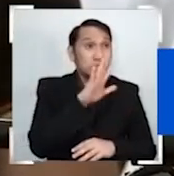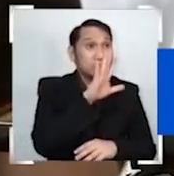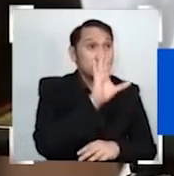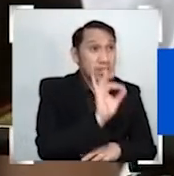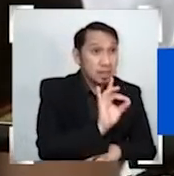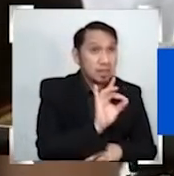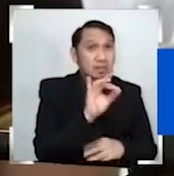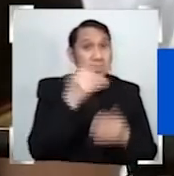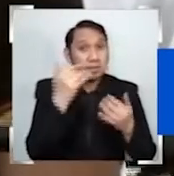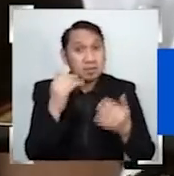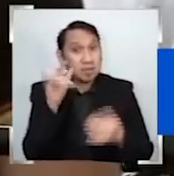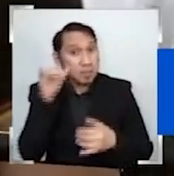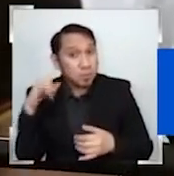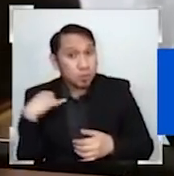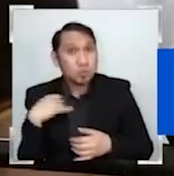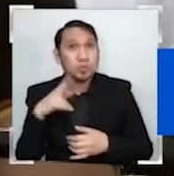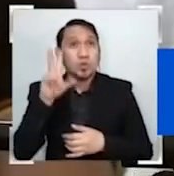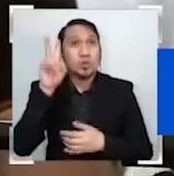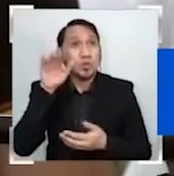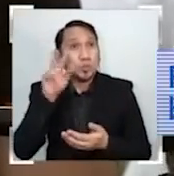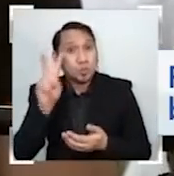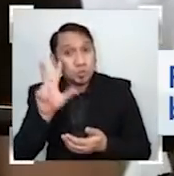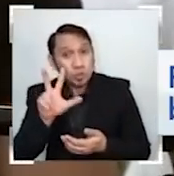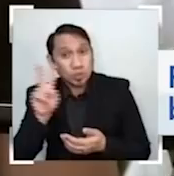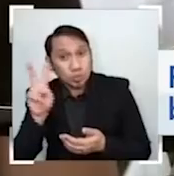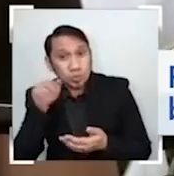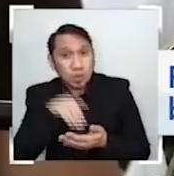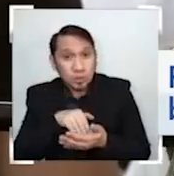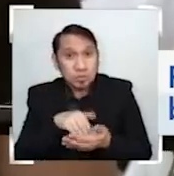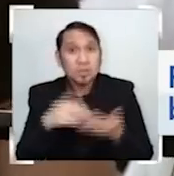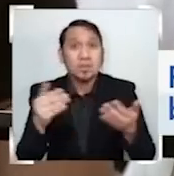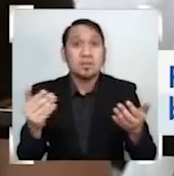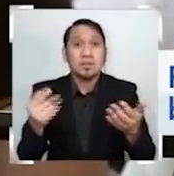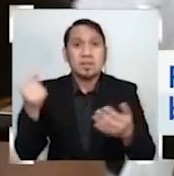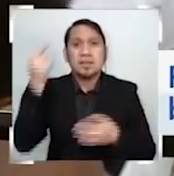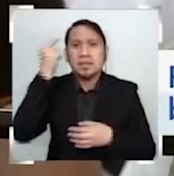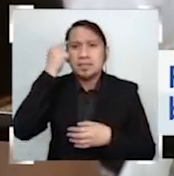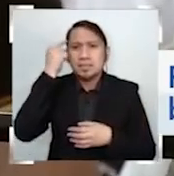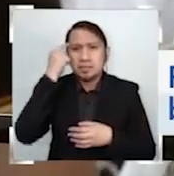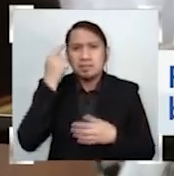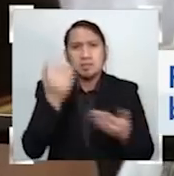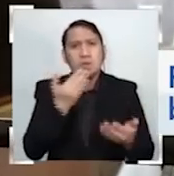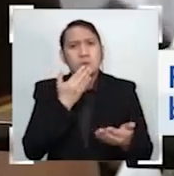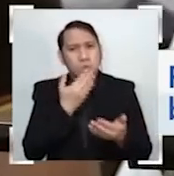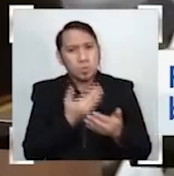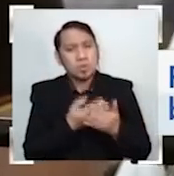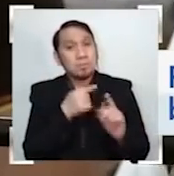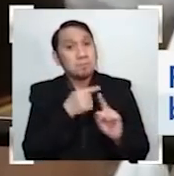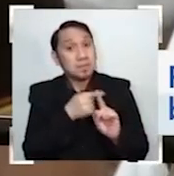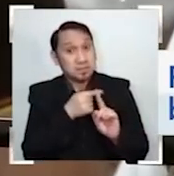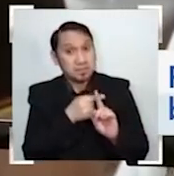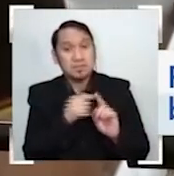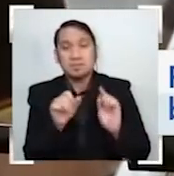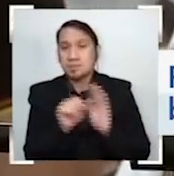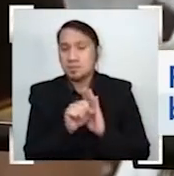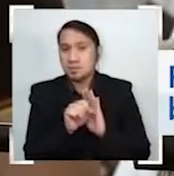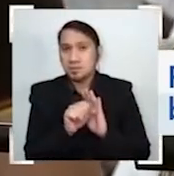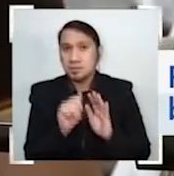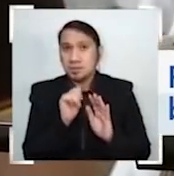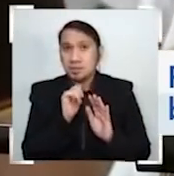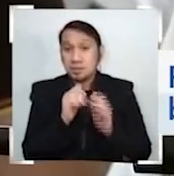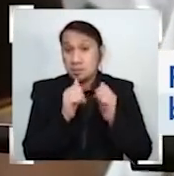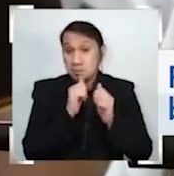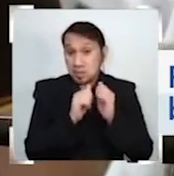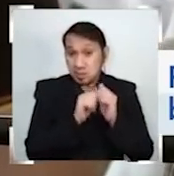22,000. Okay? And so, I think these are good signs of a not just plateauing,